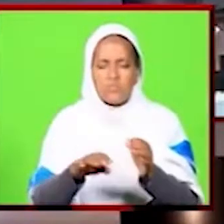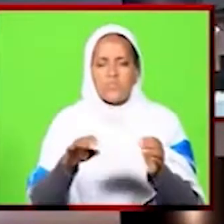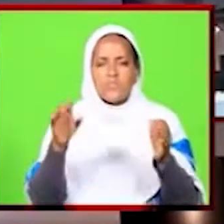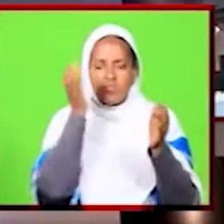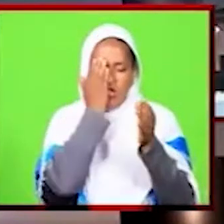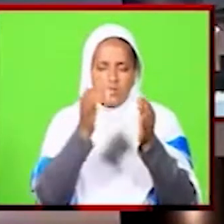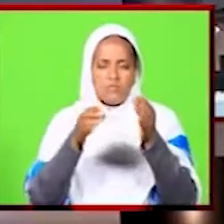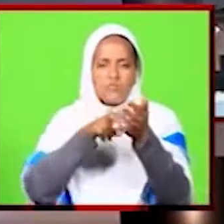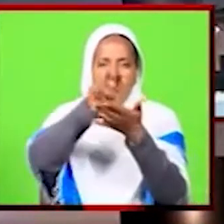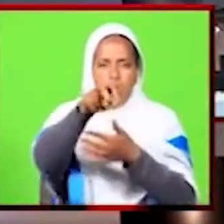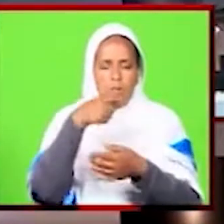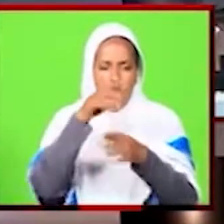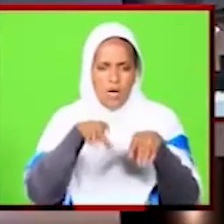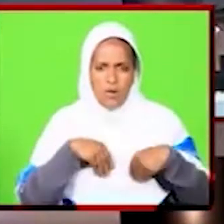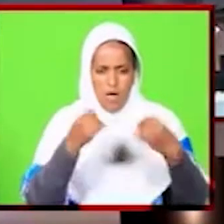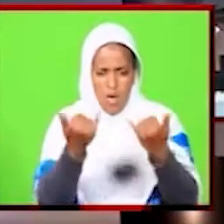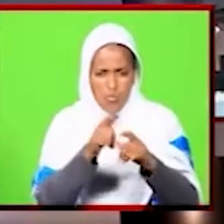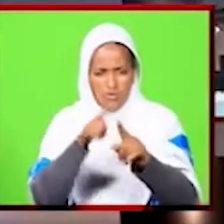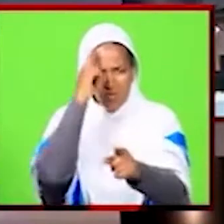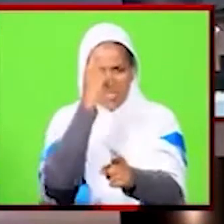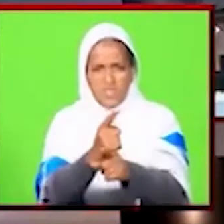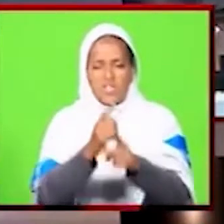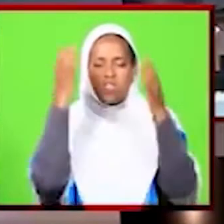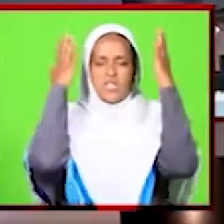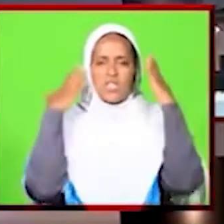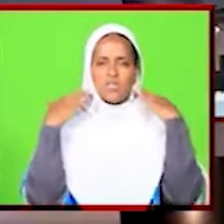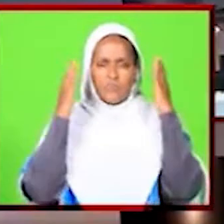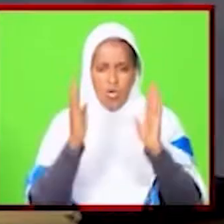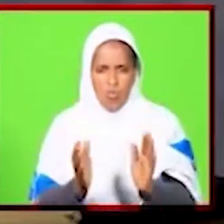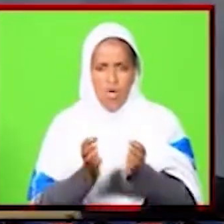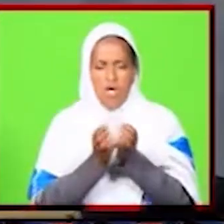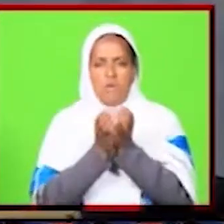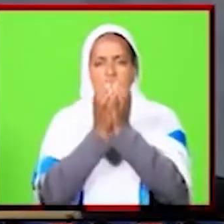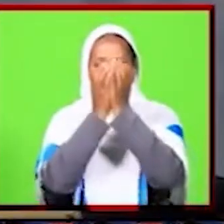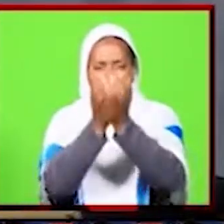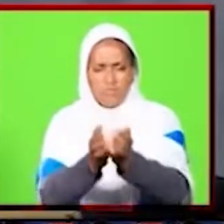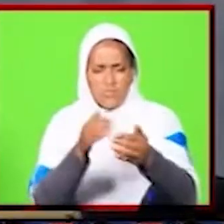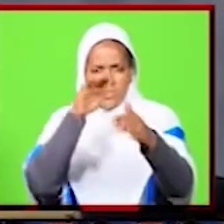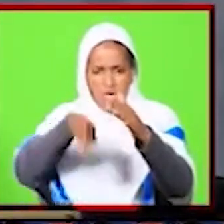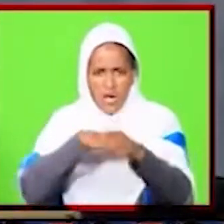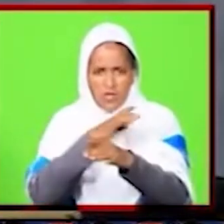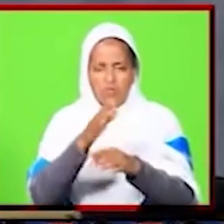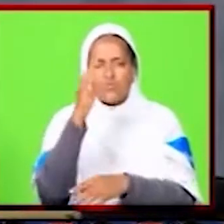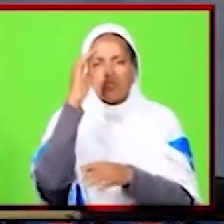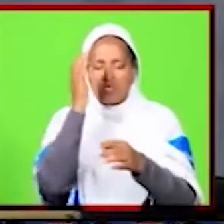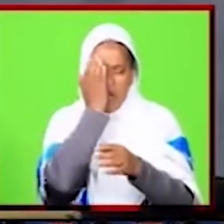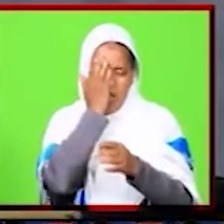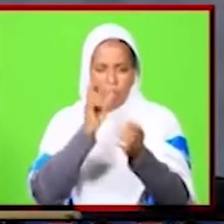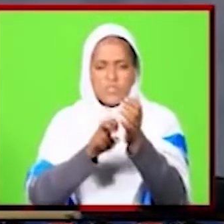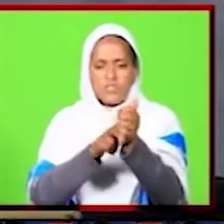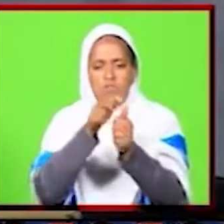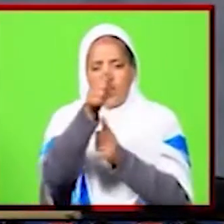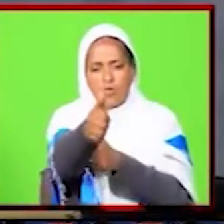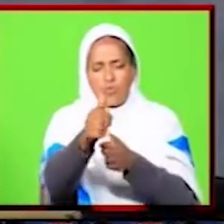ሰጥሟል፣ እስራኤላውያን ተሻግረዋል፣ ባህር ተከፍሏል የሚለውን አይቀበሉም ነበር። አሁን ግን በሚገባ ግብፃውያን የሰረገላ ቅሬቶች ሳይቀሩ